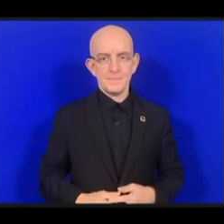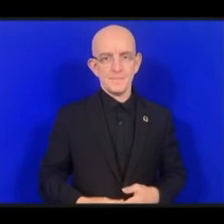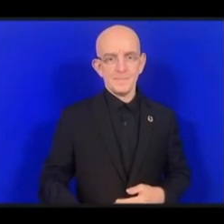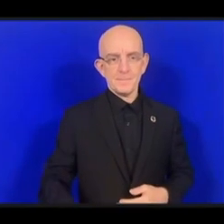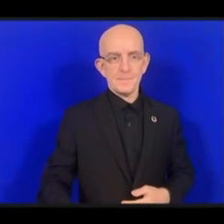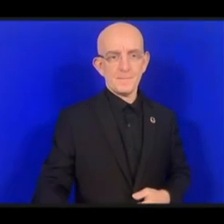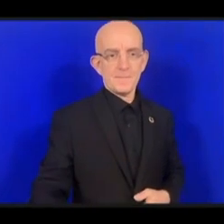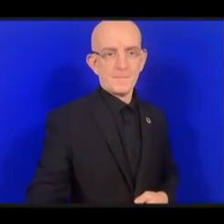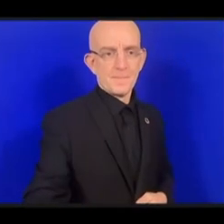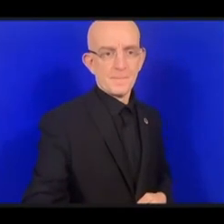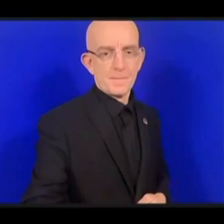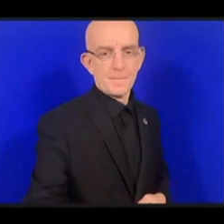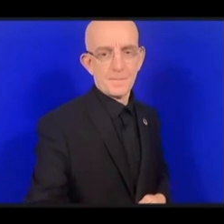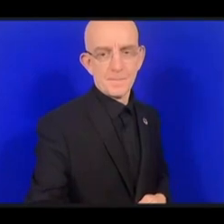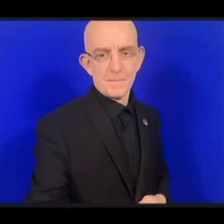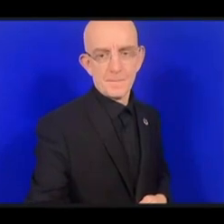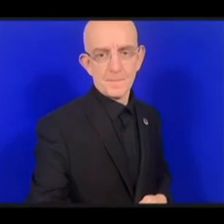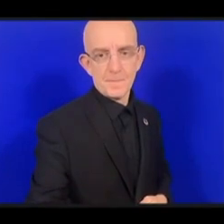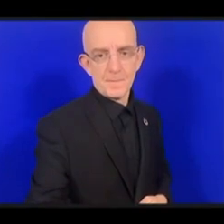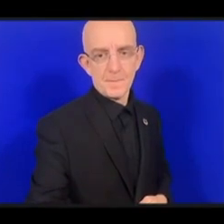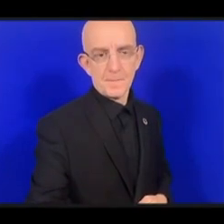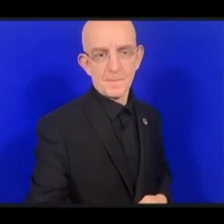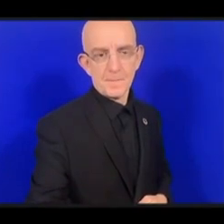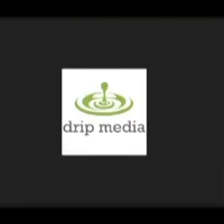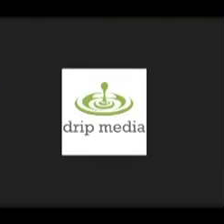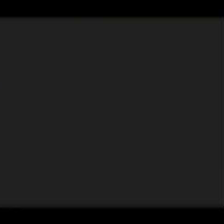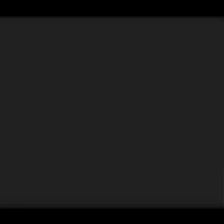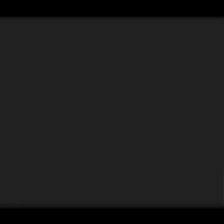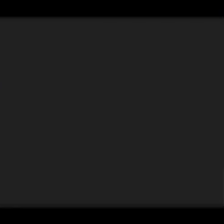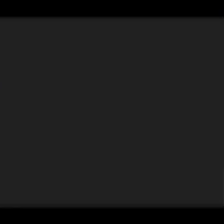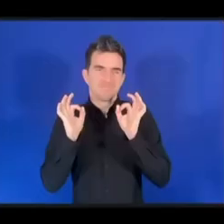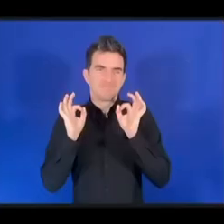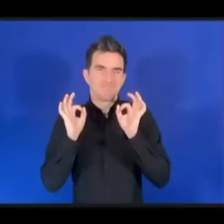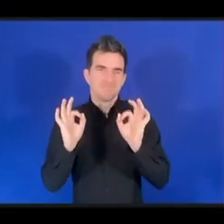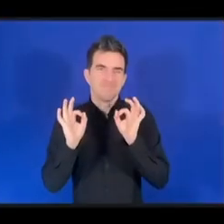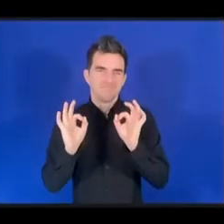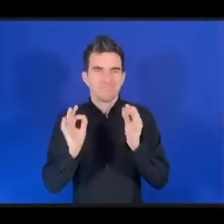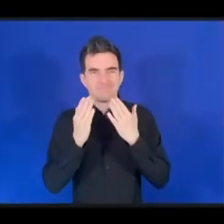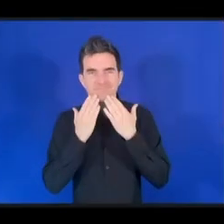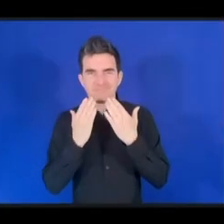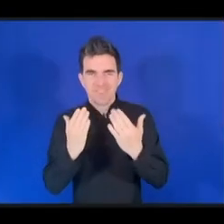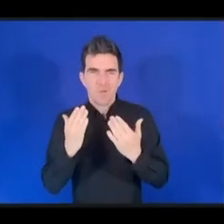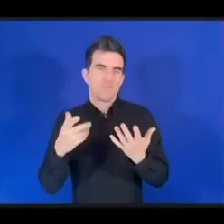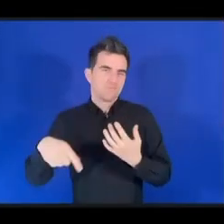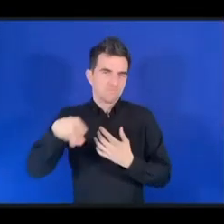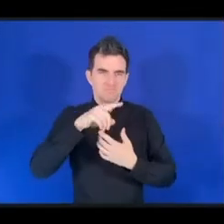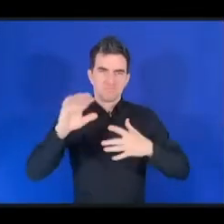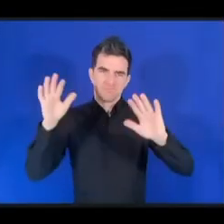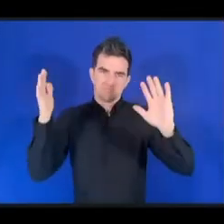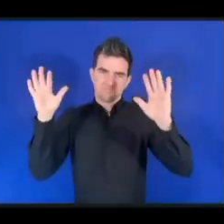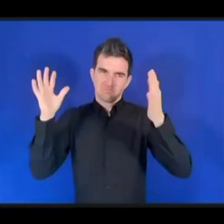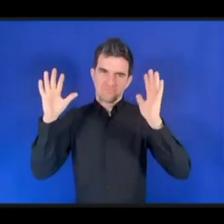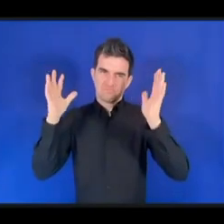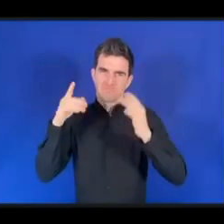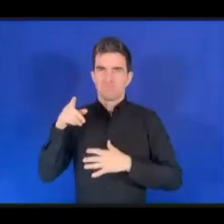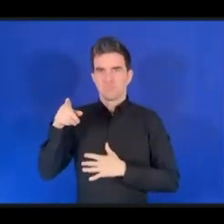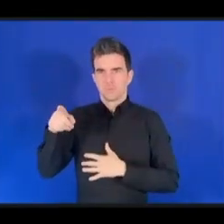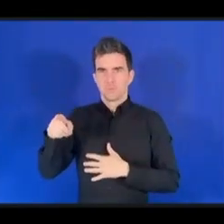たありがとうございましたでは森反幹事に再度大きな拍手をお願い申し上げ